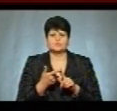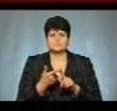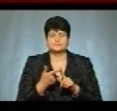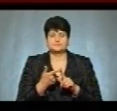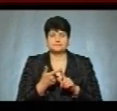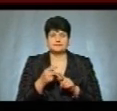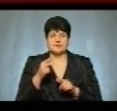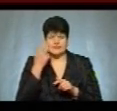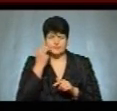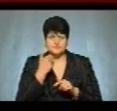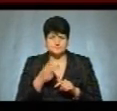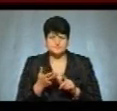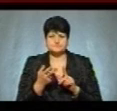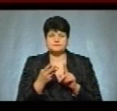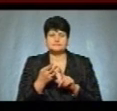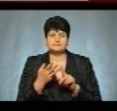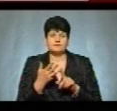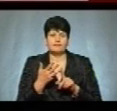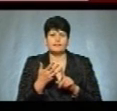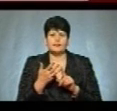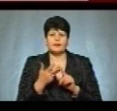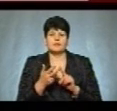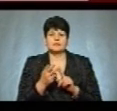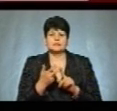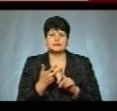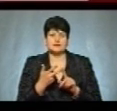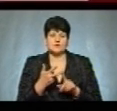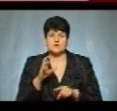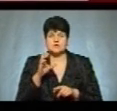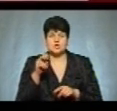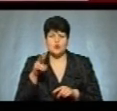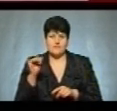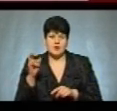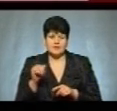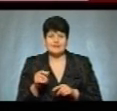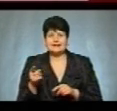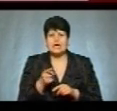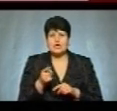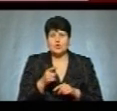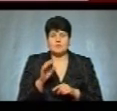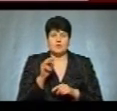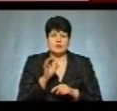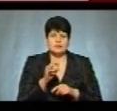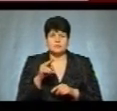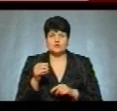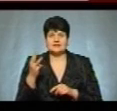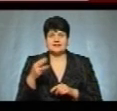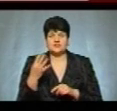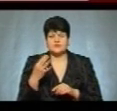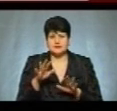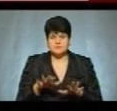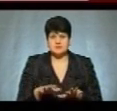Ліза Вітоці, на третьому словацька спортсменка Анастасія Кузьміна. Тернополянка Олена Підгрушна займає 34-те